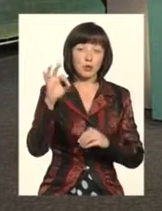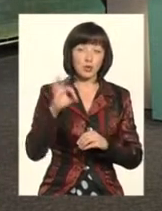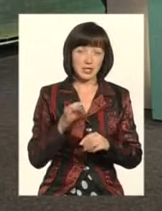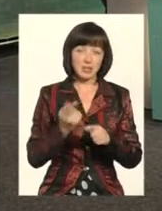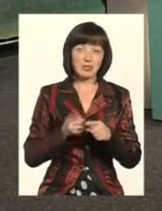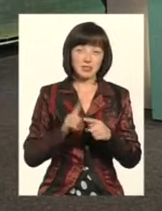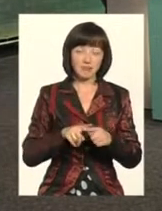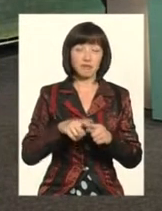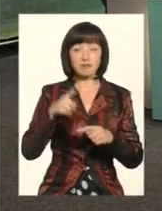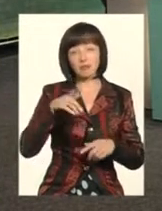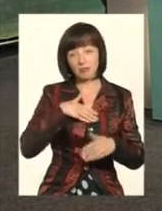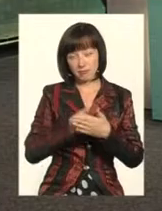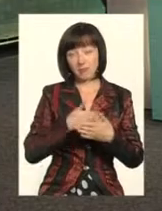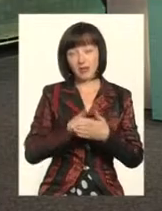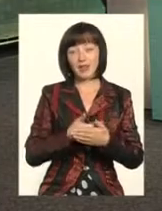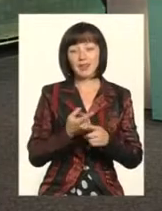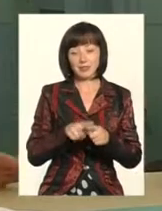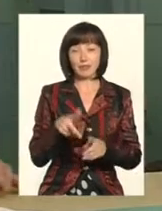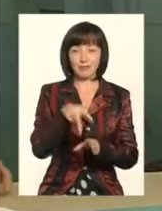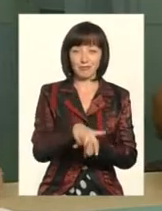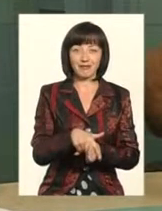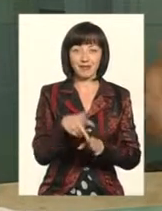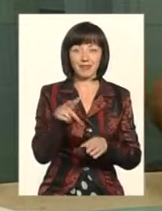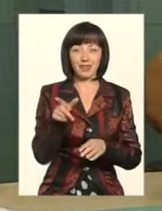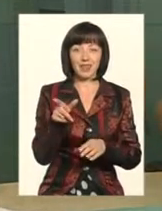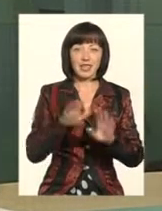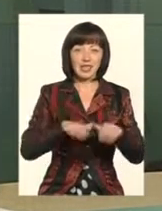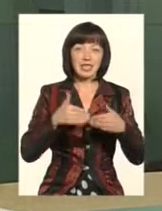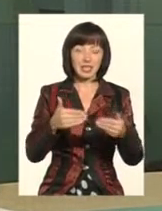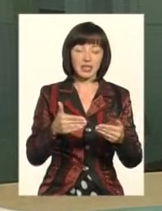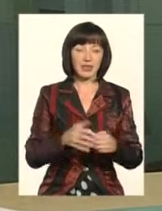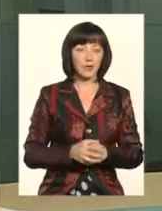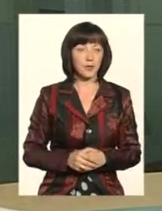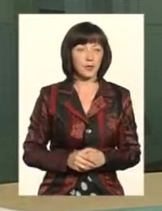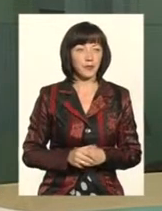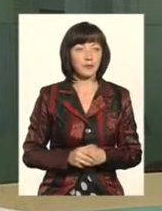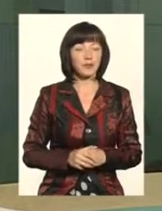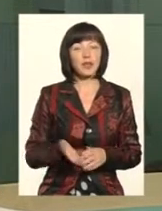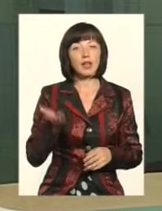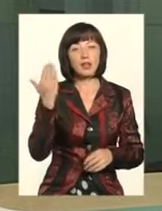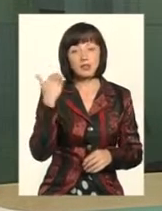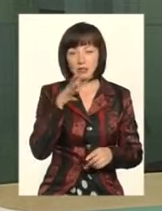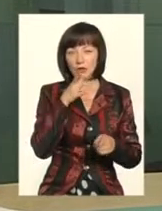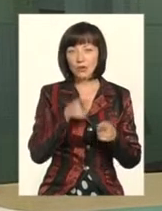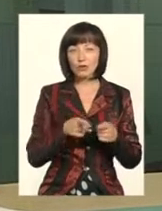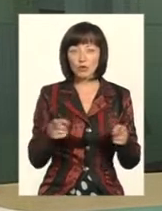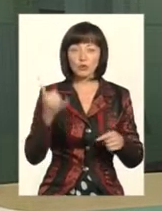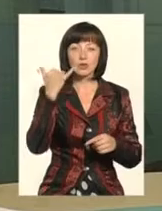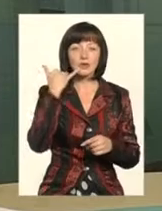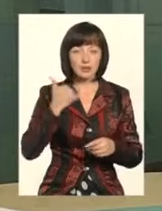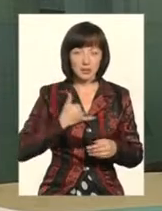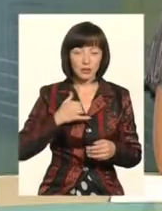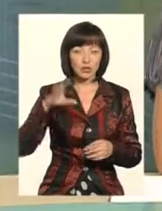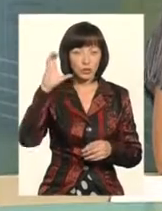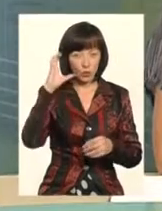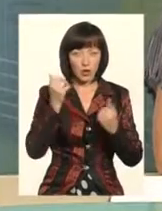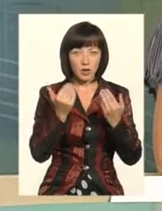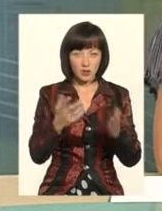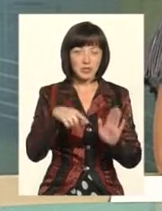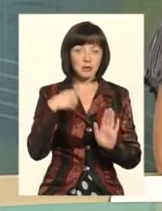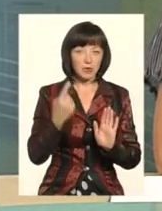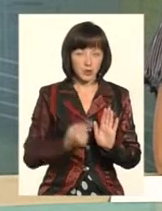цих 10% і лежить ініціатива, щоб будинок краще жив. У нас є знову вже дзвінок, слухаємо вас,